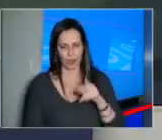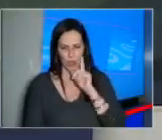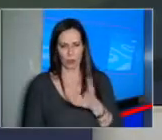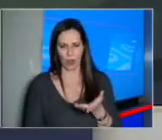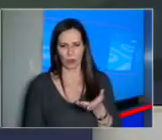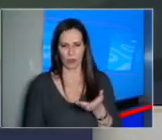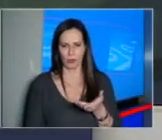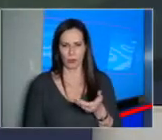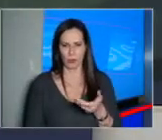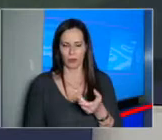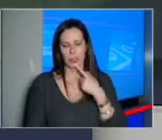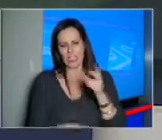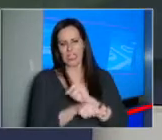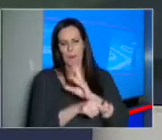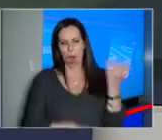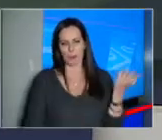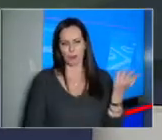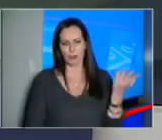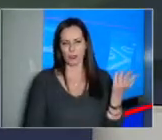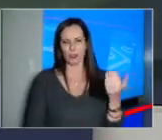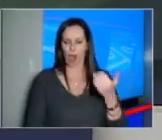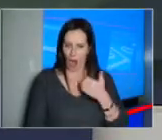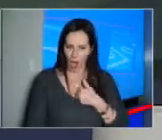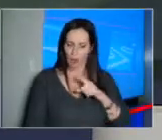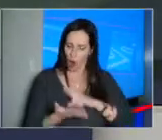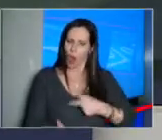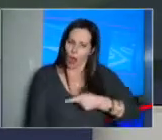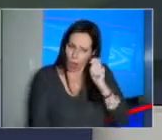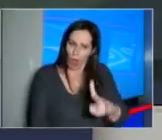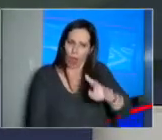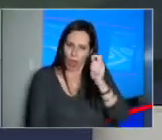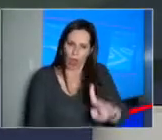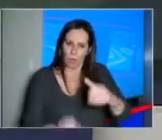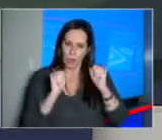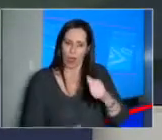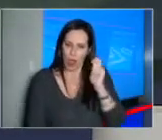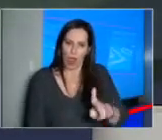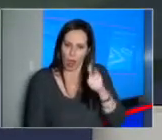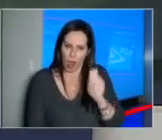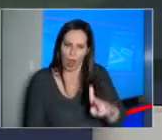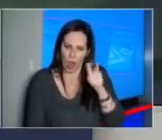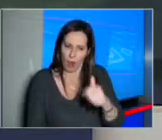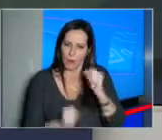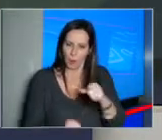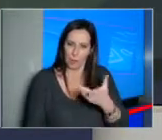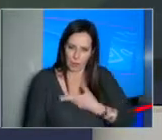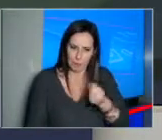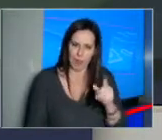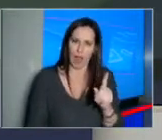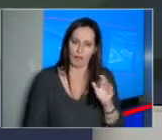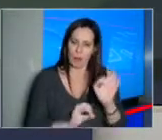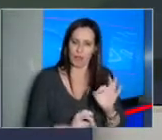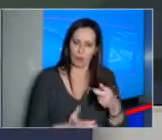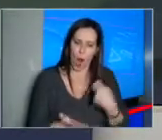בשכונה. אני קורא לזה ישראבלוף. זאת אומרת, אני כל חודש משלם ביטוח לאומי ליטרת בשר, ביטוח הלאומי מקבל את הכסף, אבל